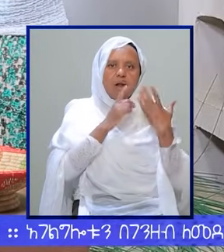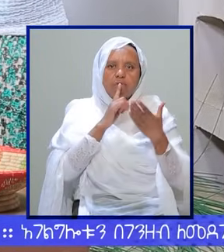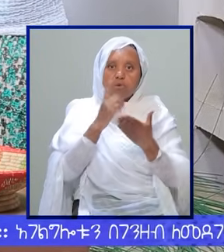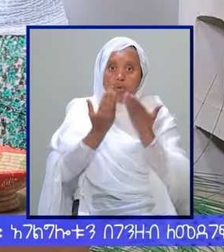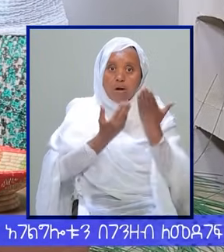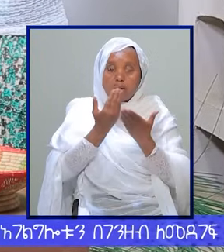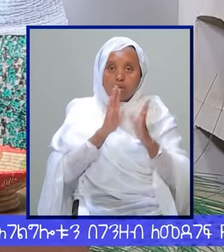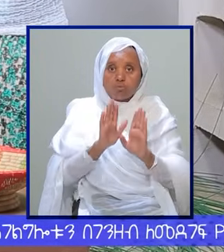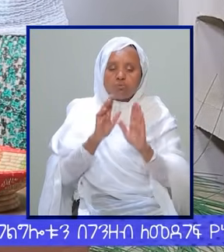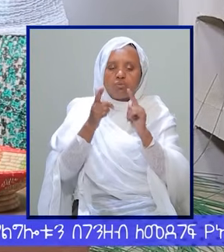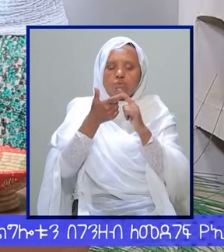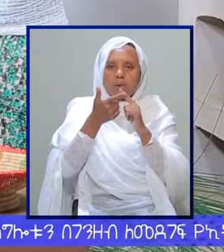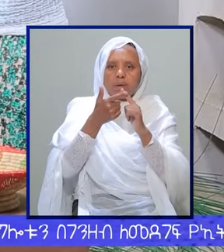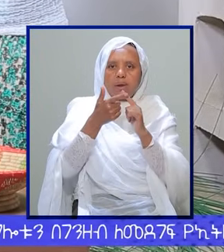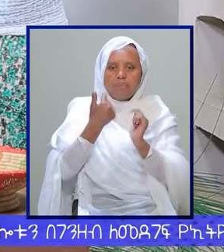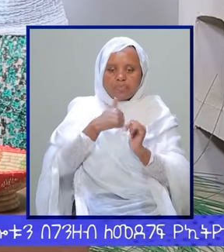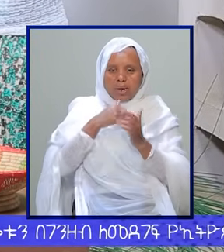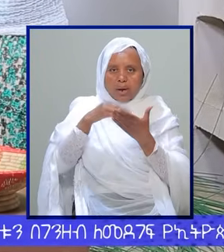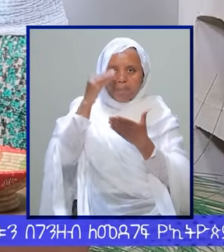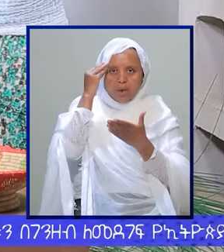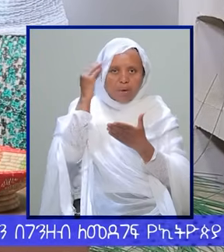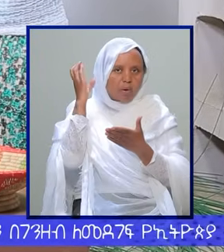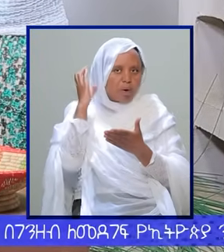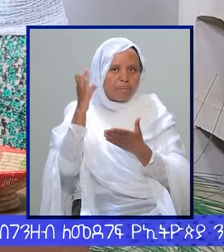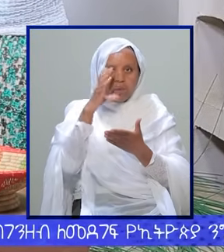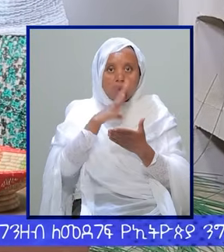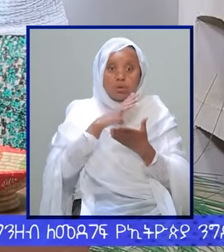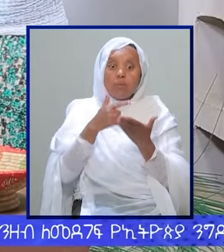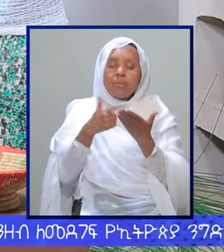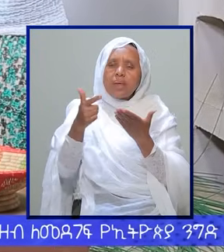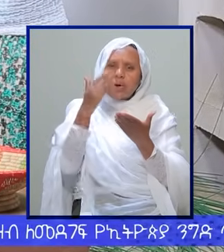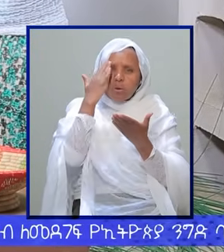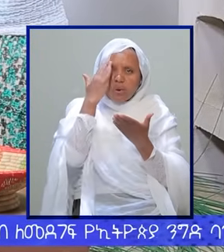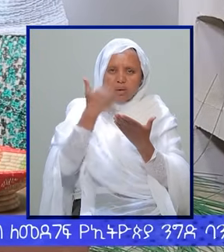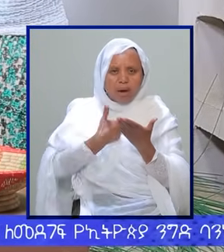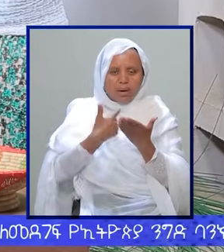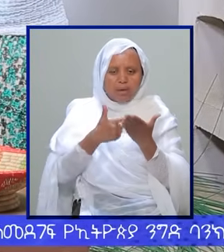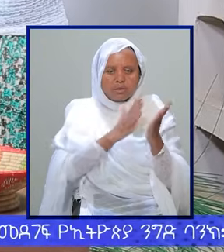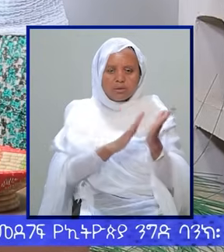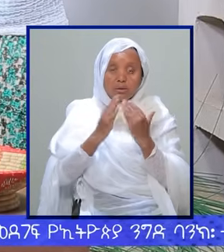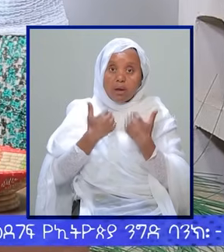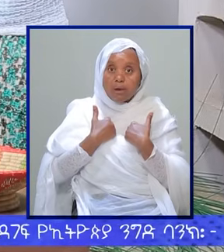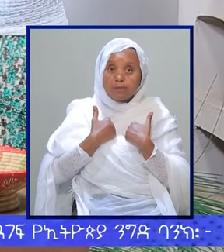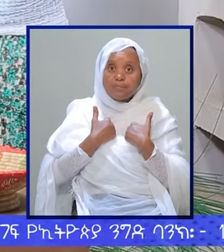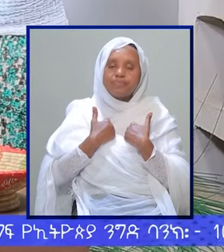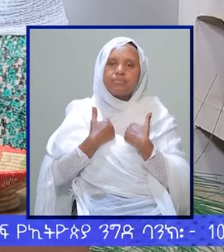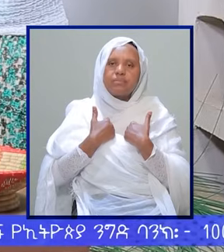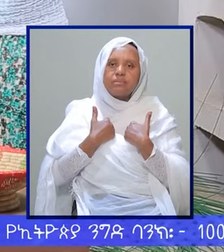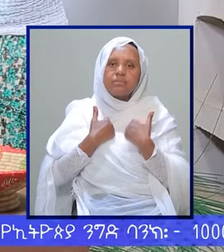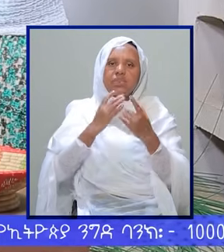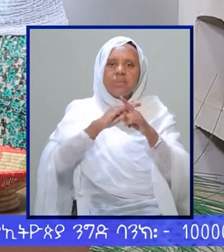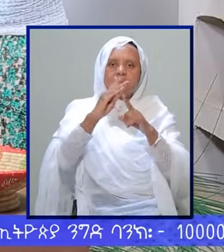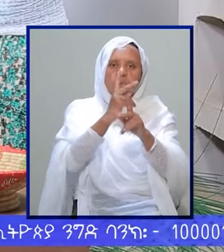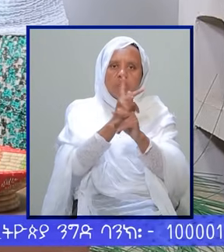ካገልጋዮቹ ሁለተኛ ከምንማረው ከሚሰማው ሰው ደግሞ ይሄንን ዕውቀት ካለው ይሄ ዝግጅት ካለው መስመሩን